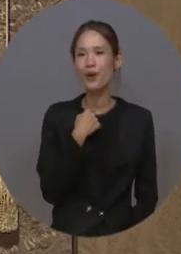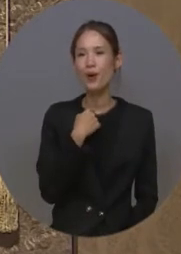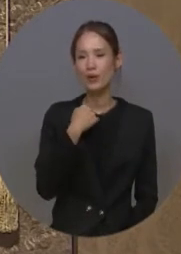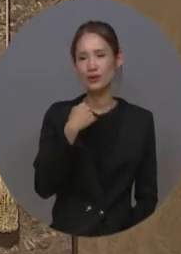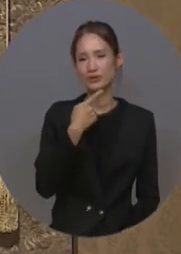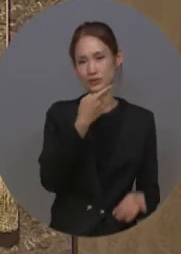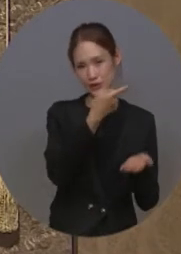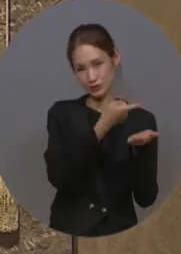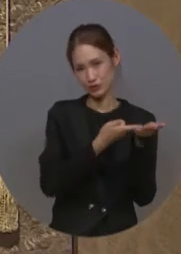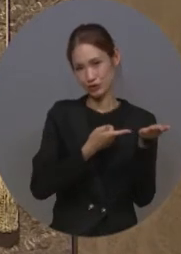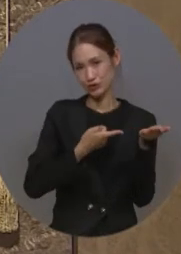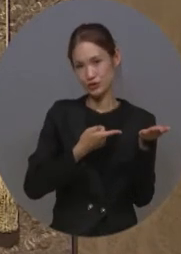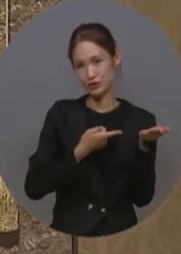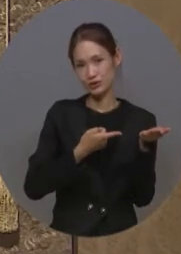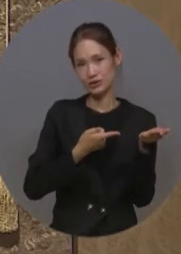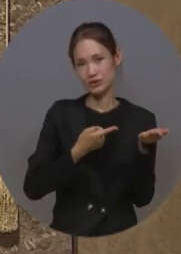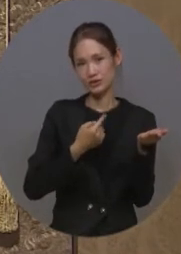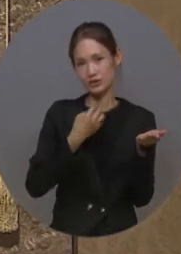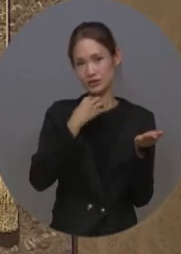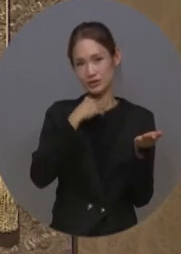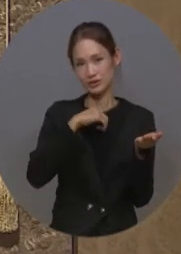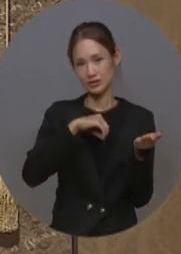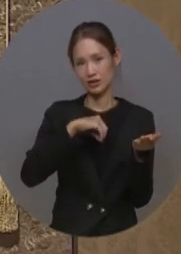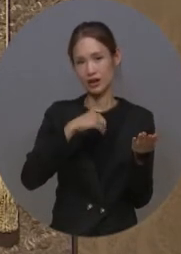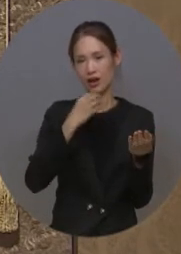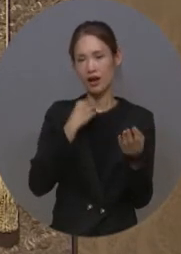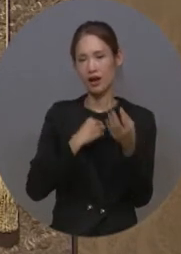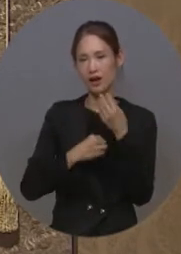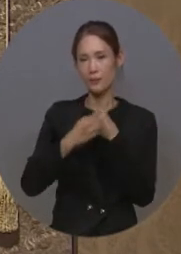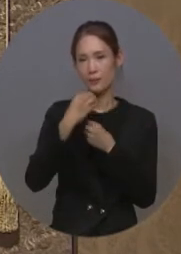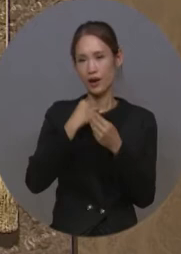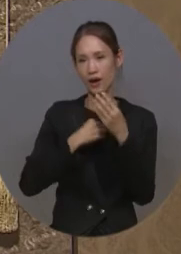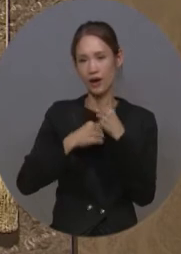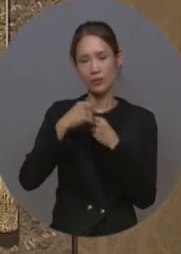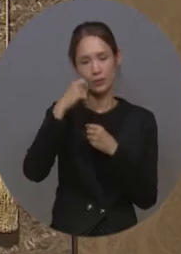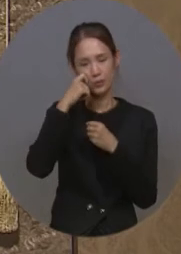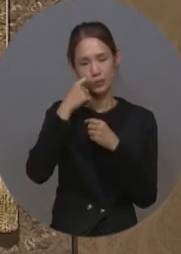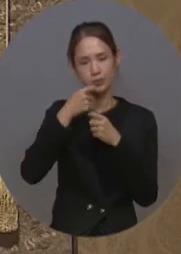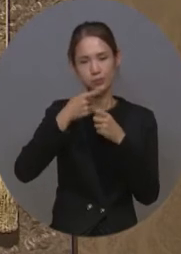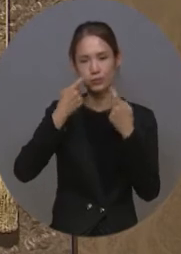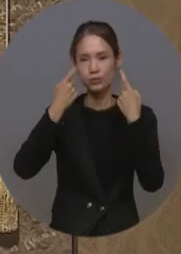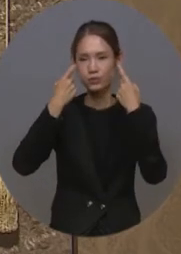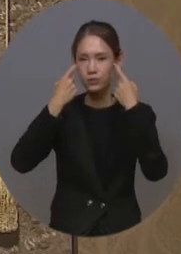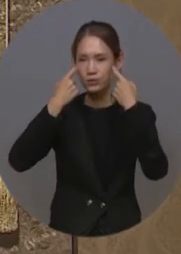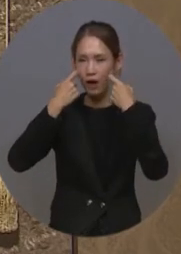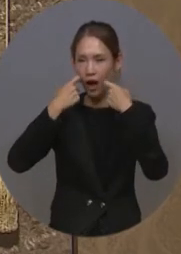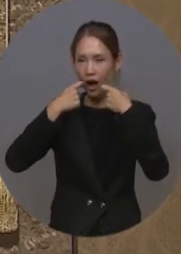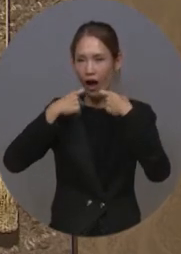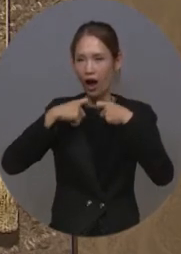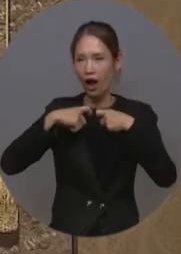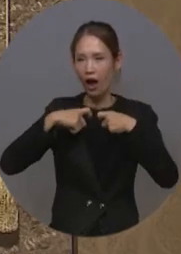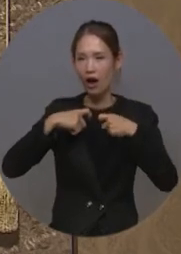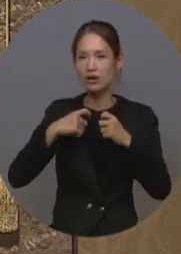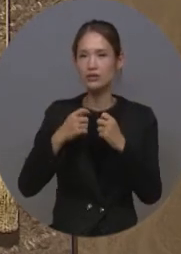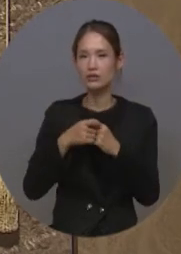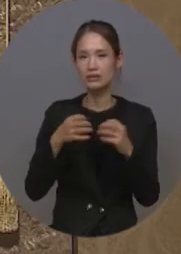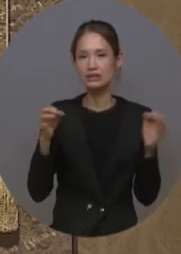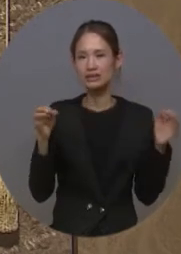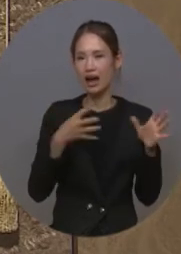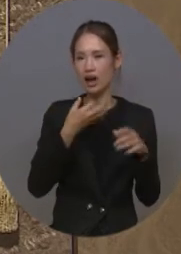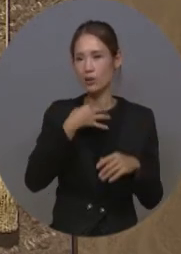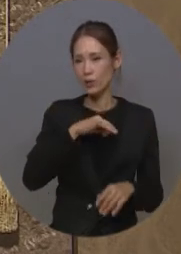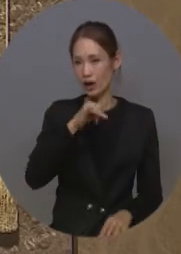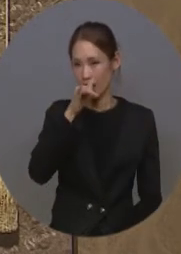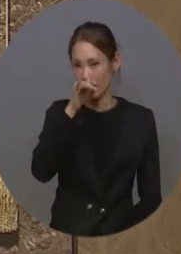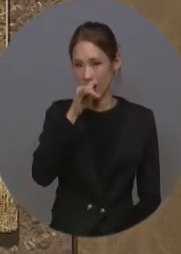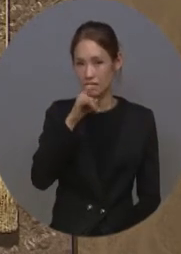목구멍에 이제 상처가 나서 먹는 걸잘 못하다 보니까 살이 빠져서 일시적으로 효과가 있다.